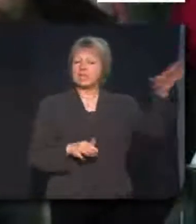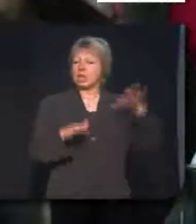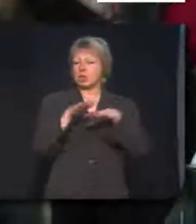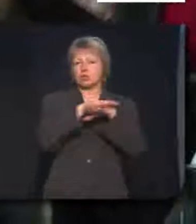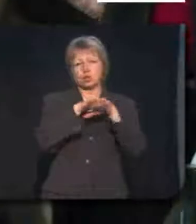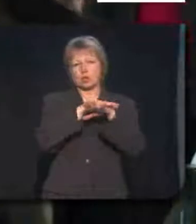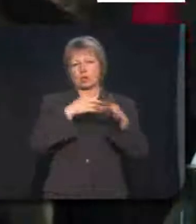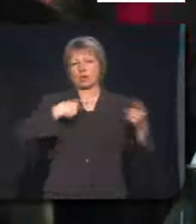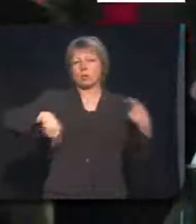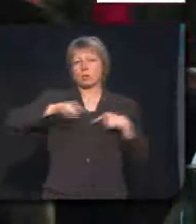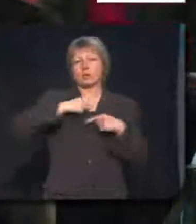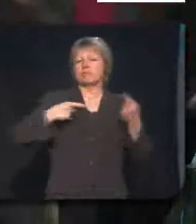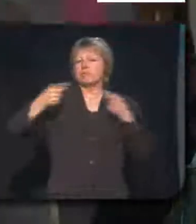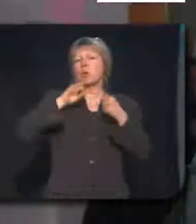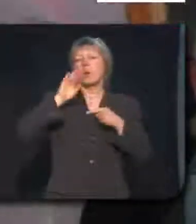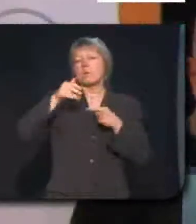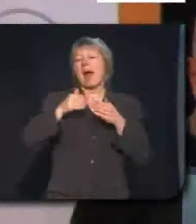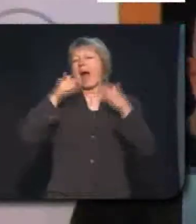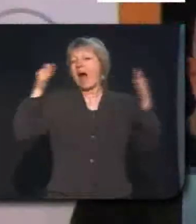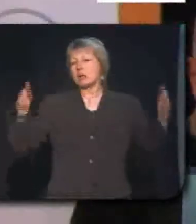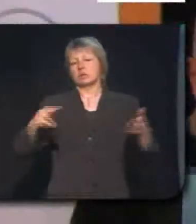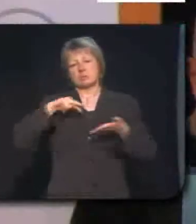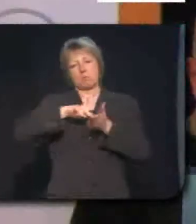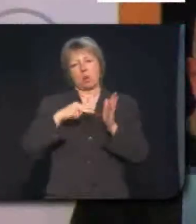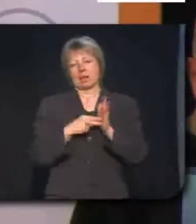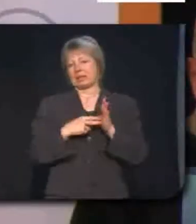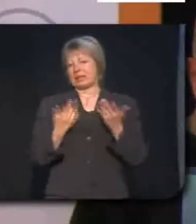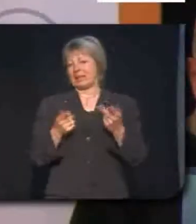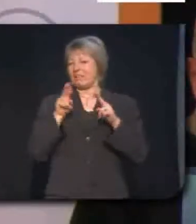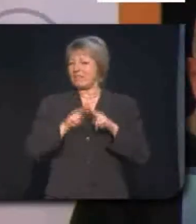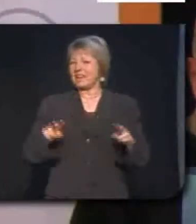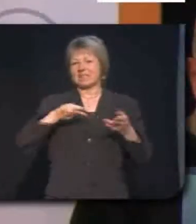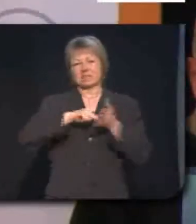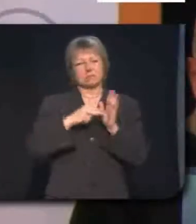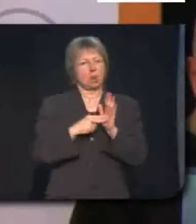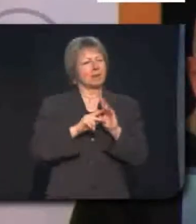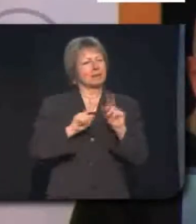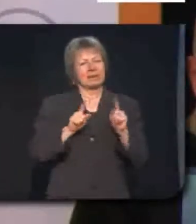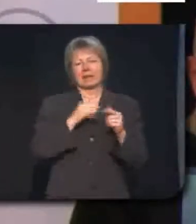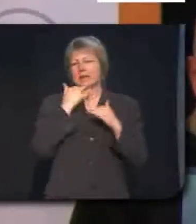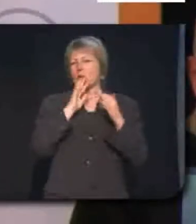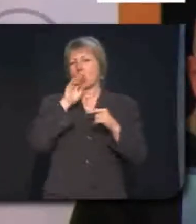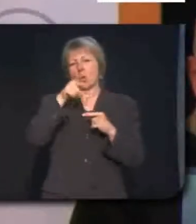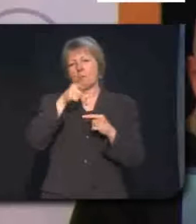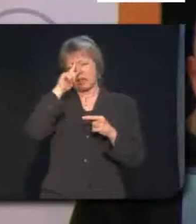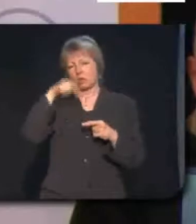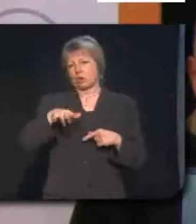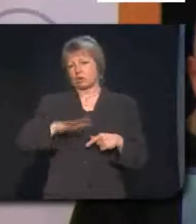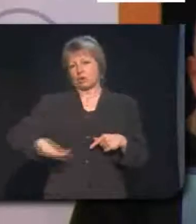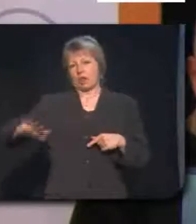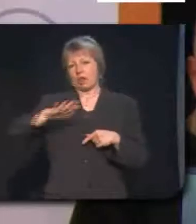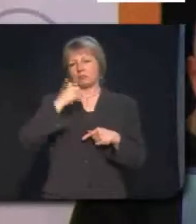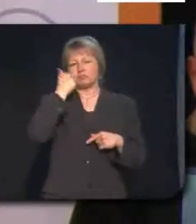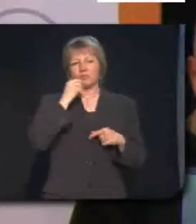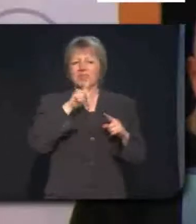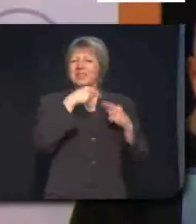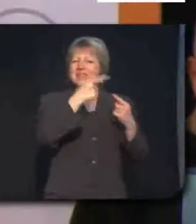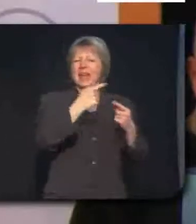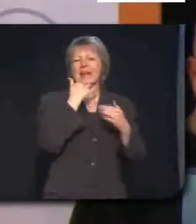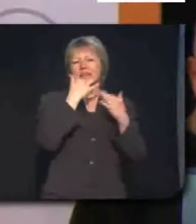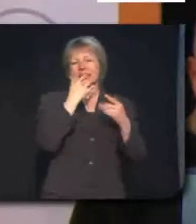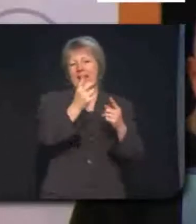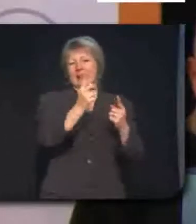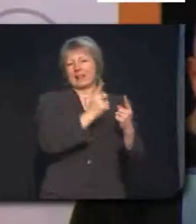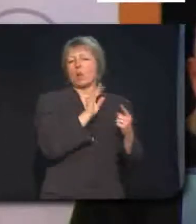gerade über Außenpolitik bzw Friedenspolitik nicht über Deutschland ich bitte die nächsten Redner zu den